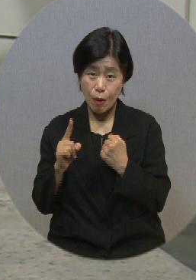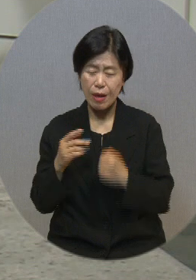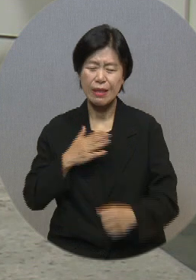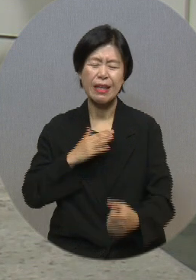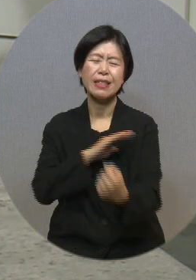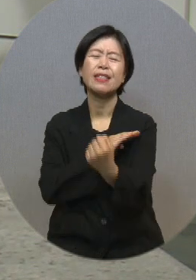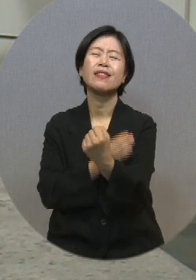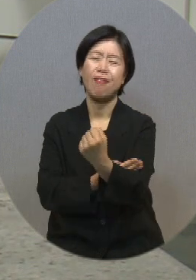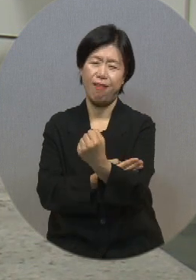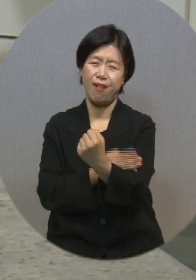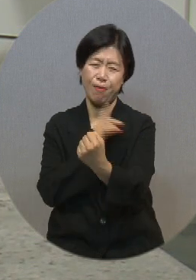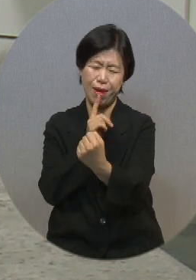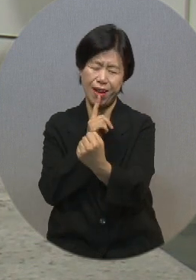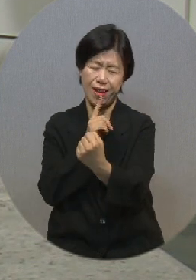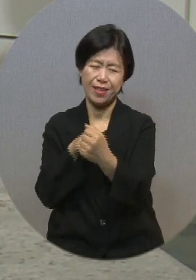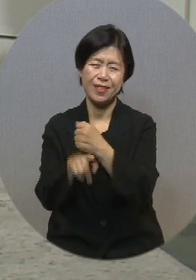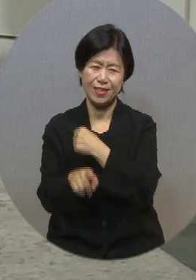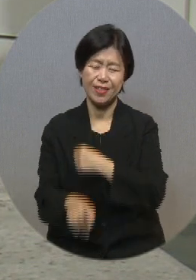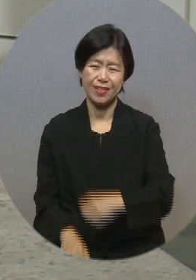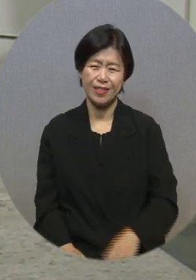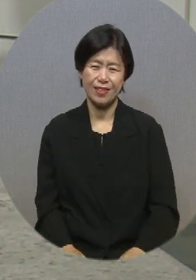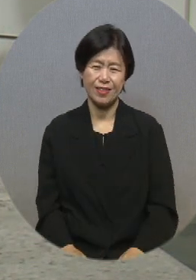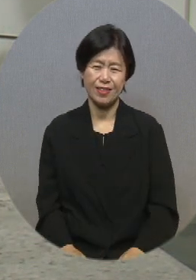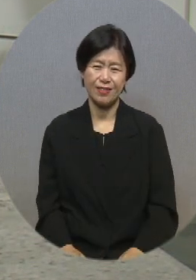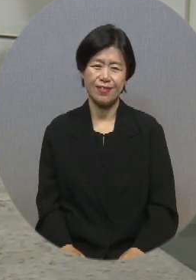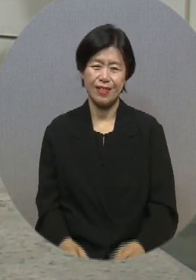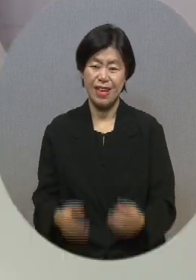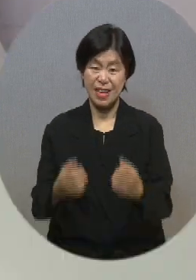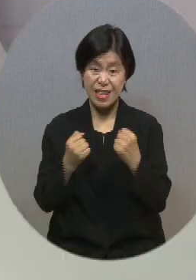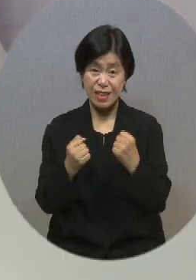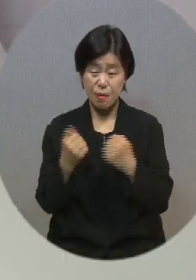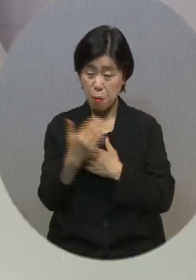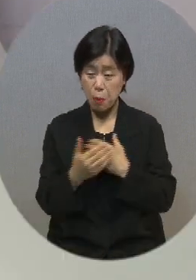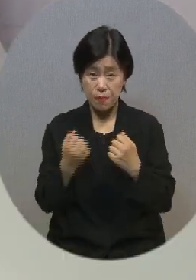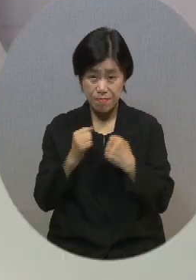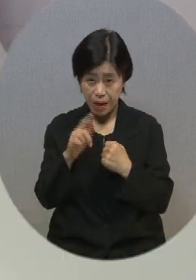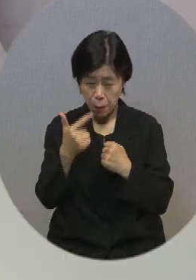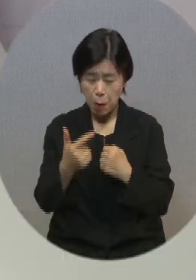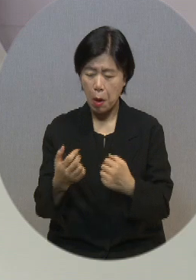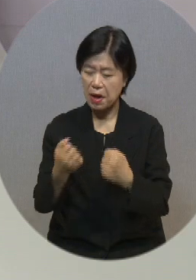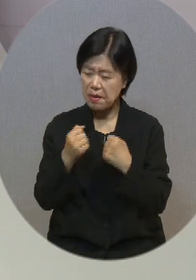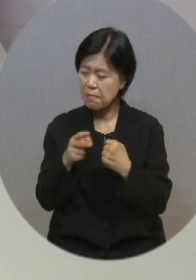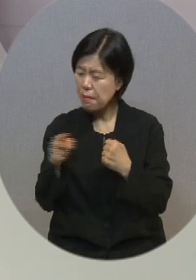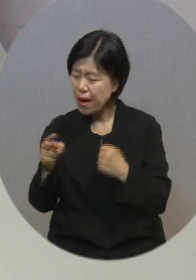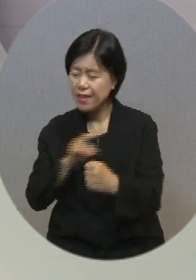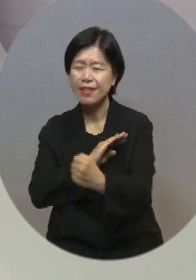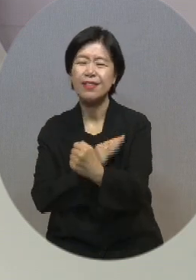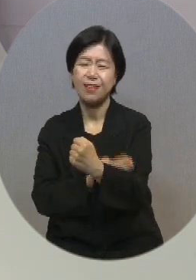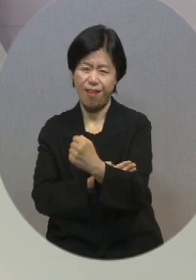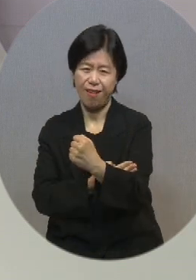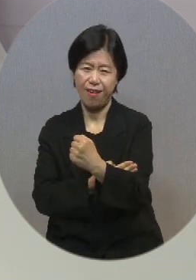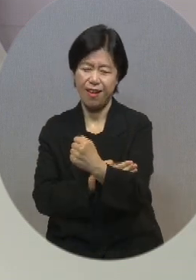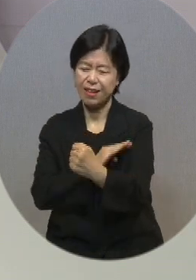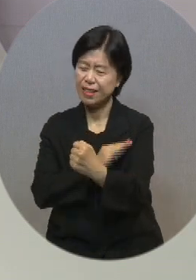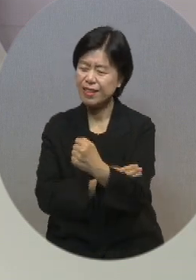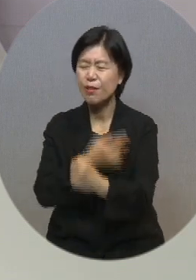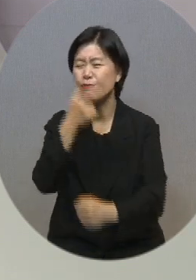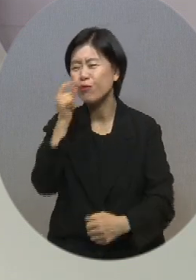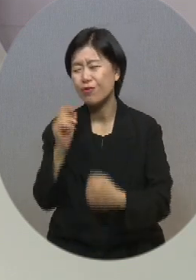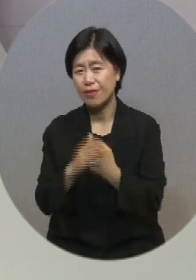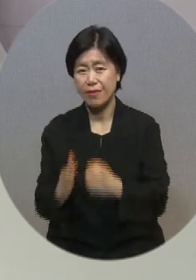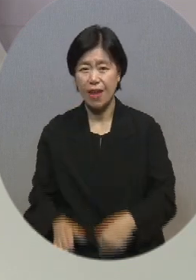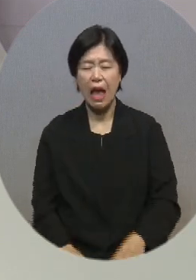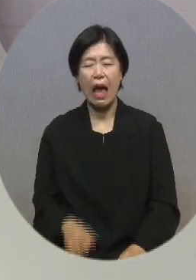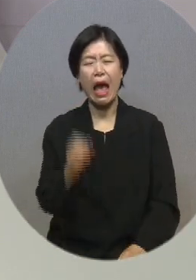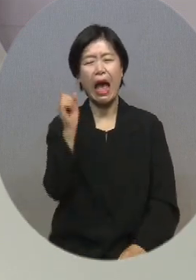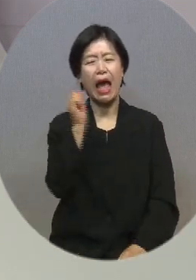능력이 약해가지고. 아, 능력이? 네, 그러니까 네, 이제 네. 용기나 어투나 이런 거는 힘이 아주 박진감 넘치고 센데.